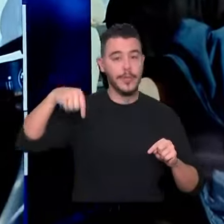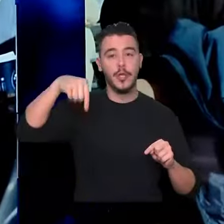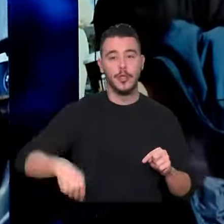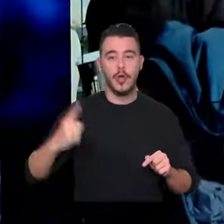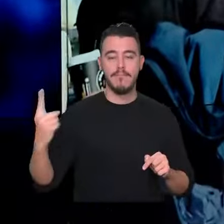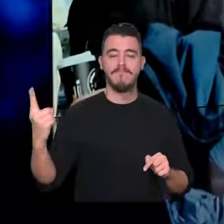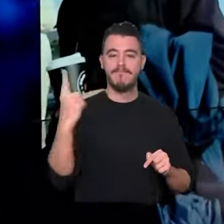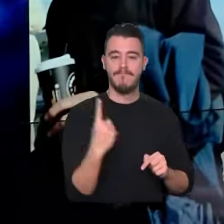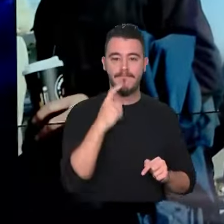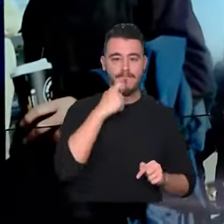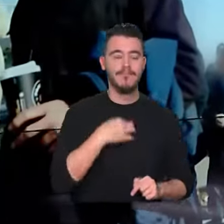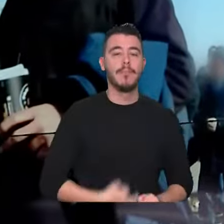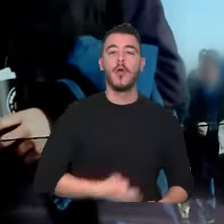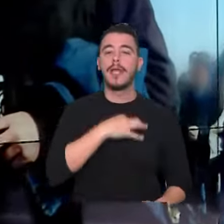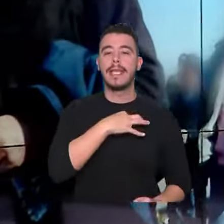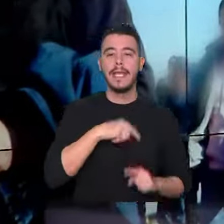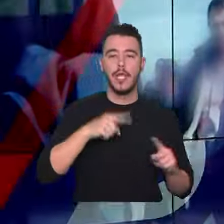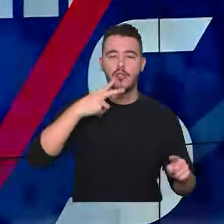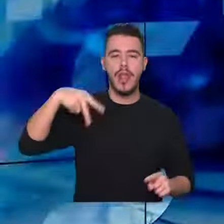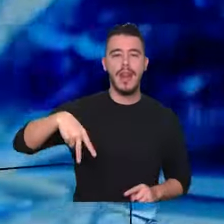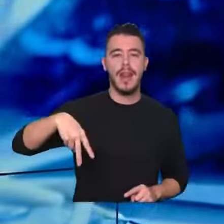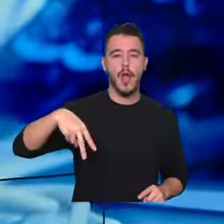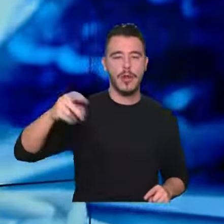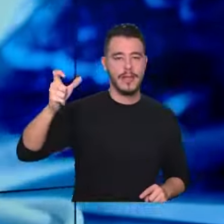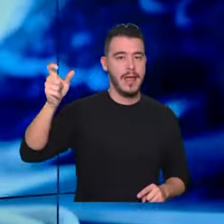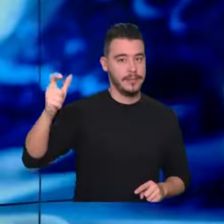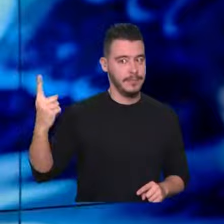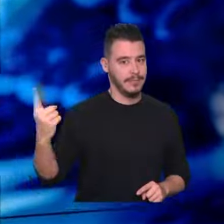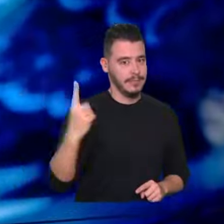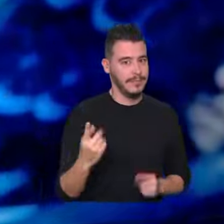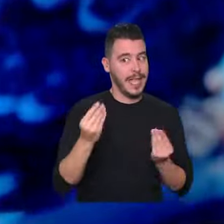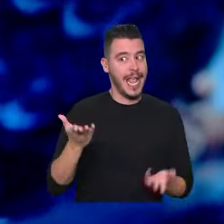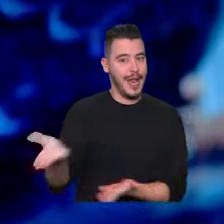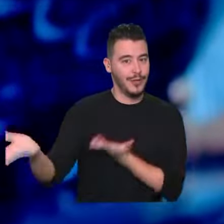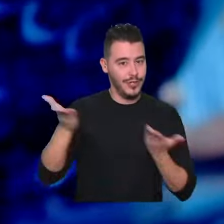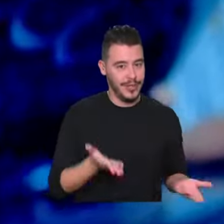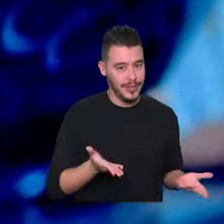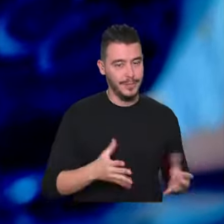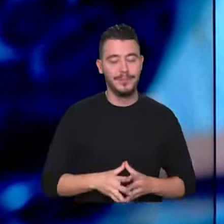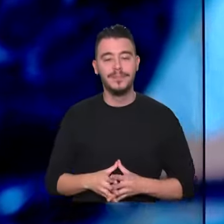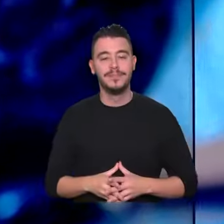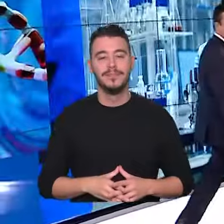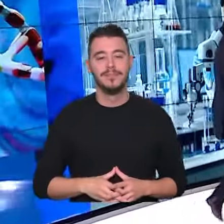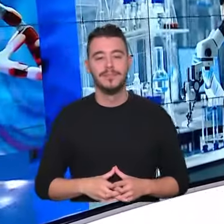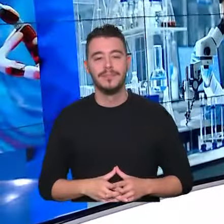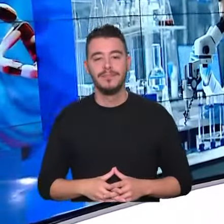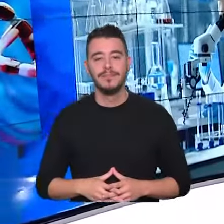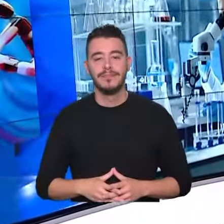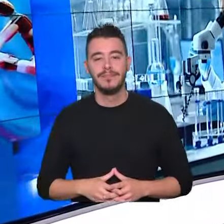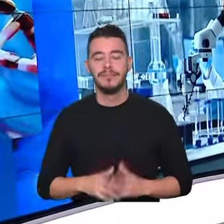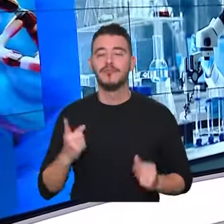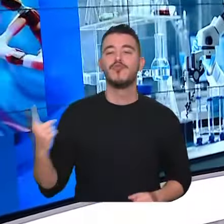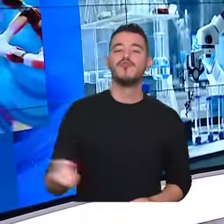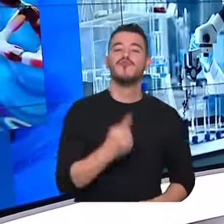Λεωνίδου. Θα τον δούμε. Ελάτε. Καλησπέρα και καλώς ορίσατε. Ευχαριστώ πολύ για την πρόσκληση. Είναι μια από αυτές τις κουβέντες που κάνουμε